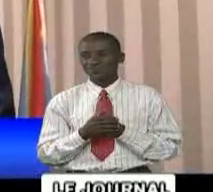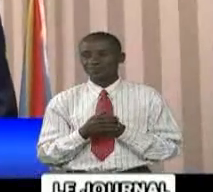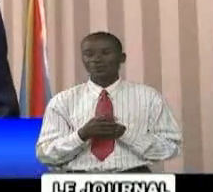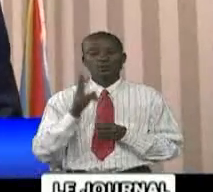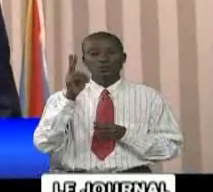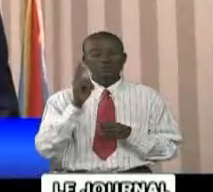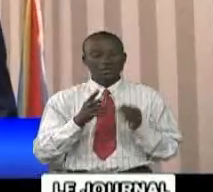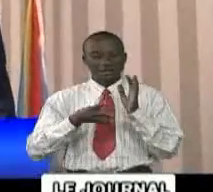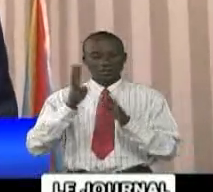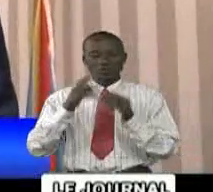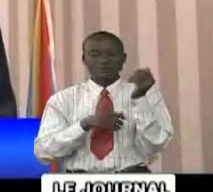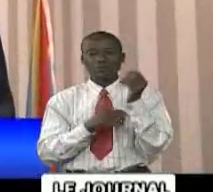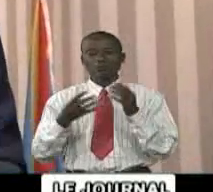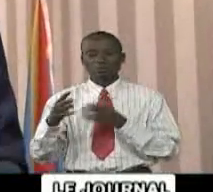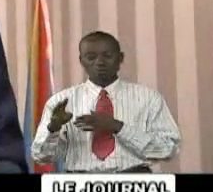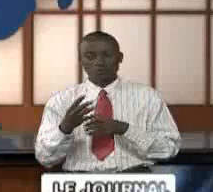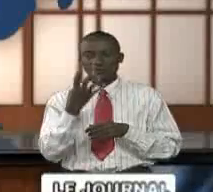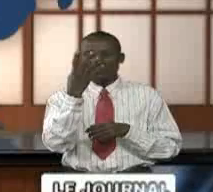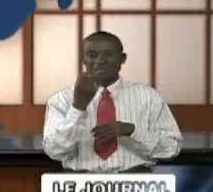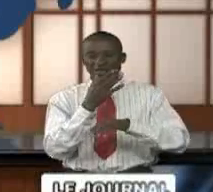morts et 40 blessés.